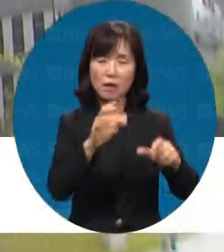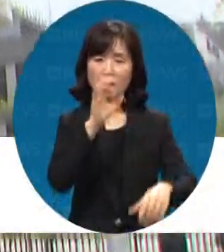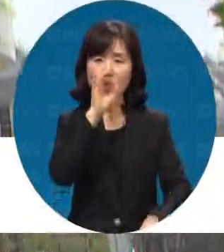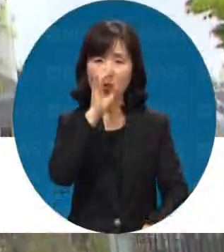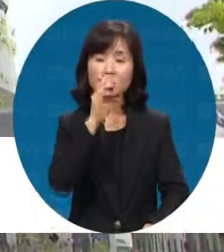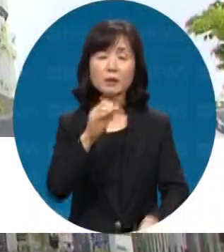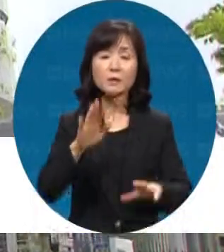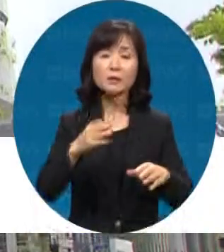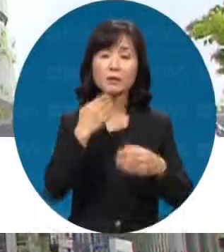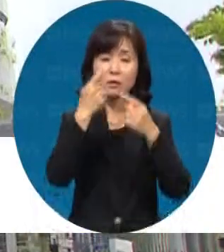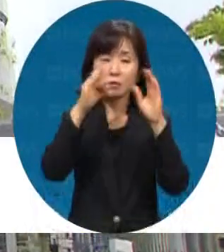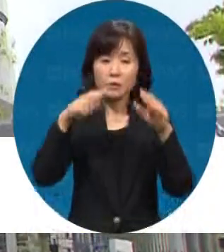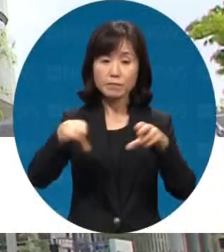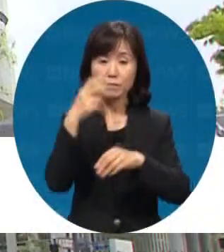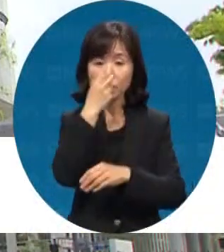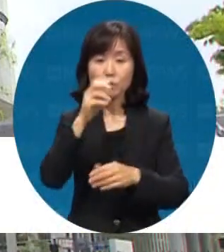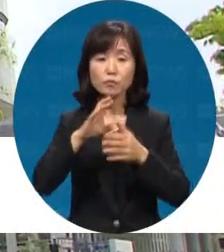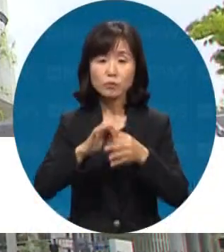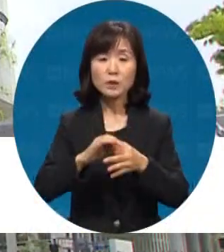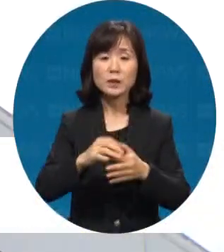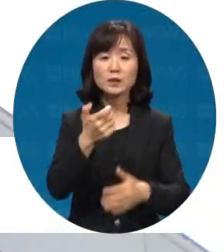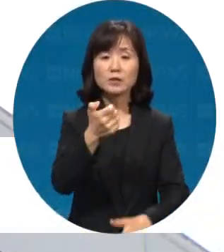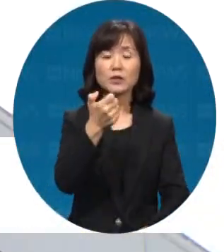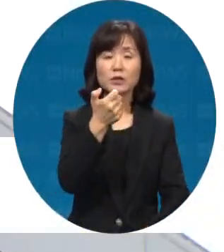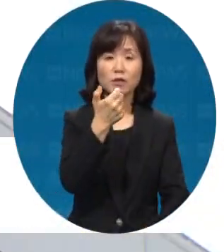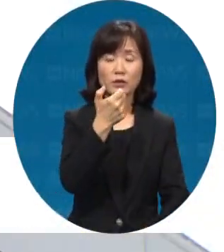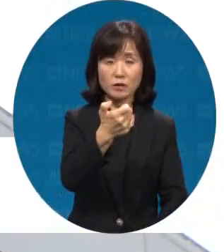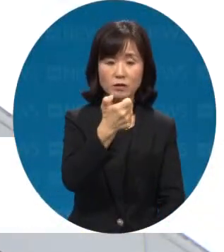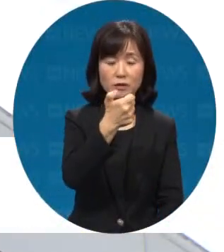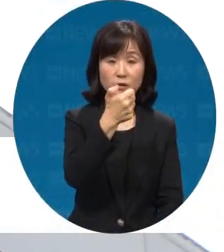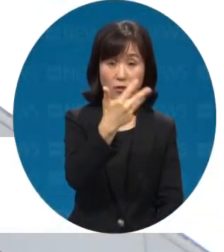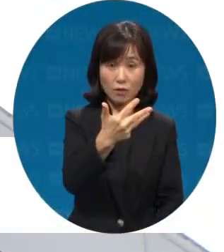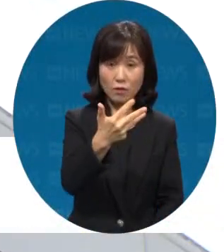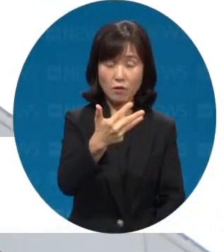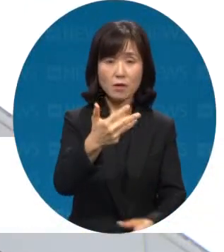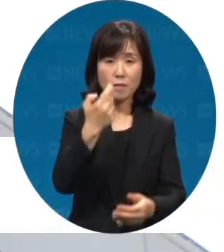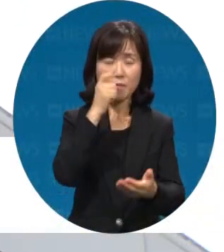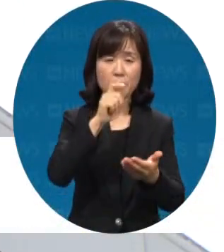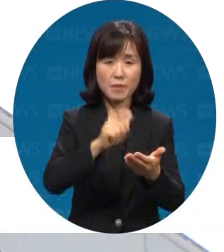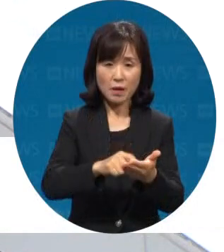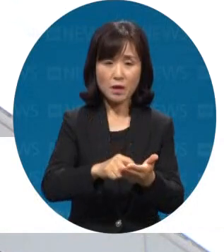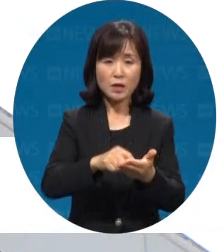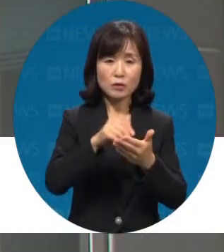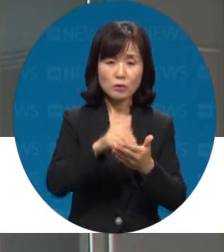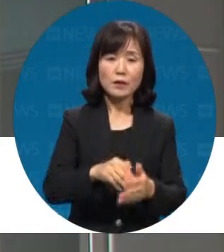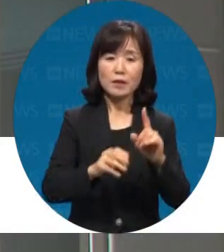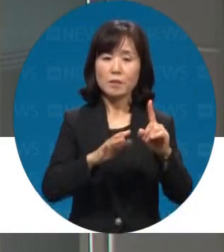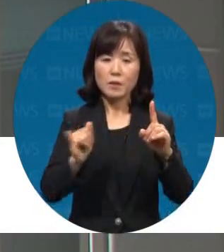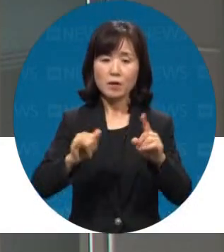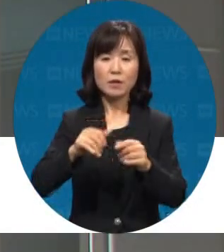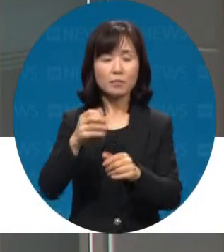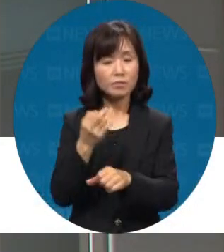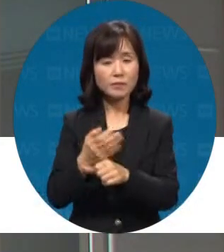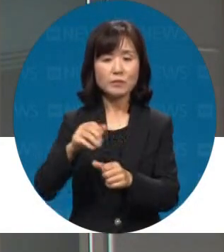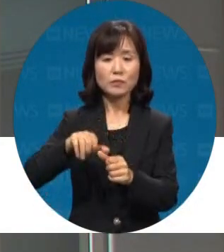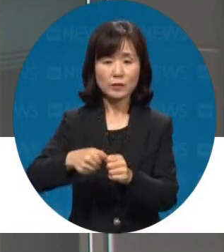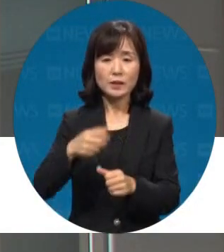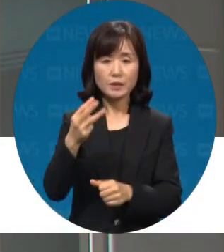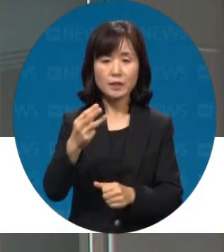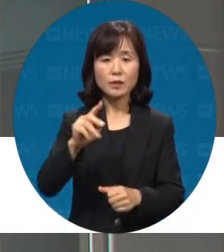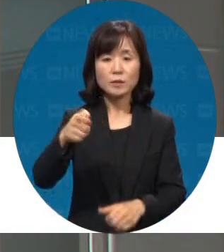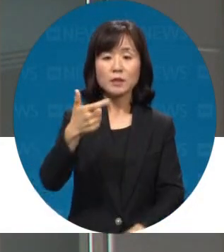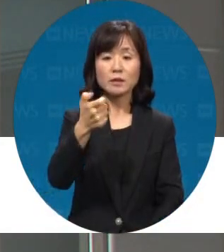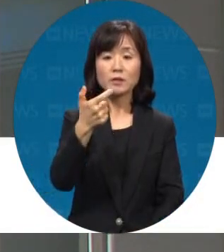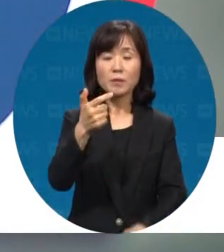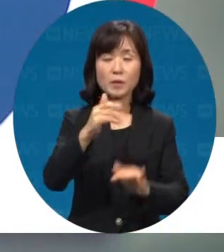서울대에 종합 감사를 통해 모두 신 여덟 권의 지적 사항을 적발해 중징계 1명 경징계 3명 들 600 66명 에